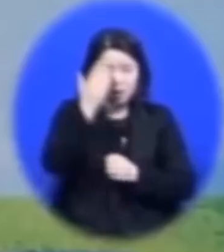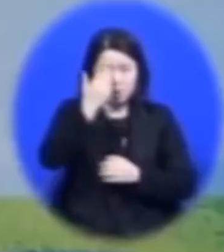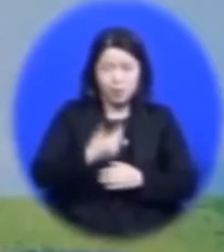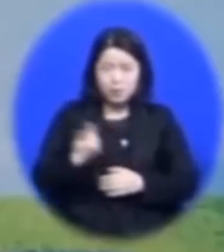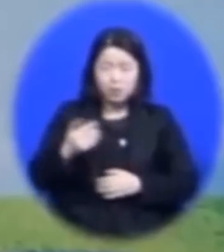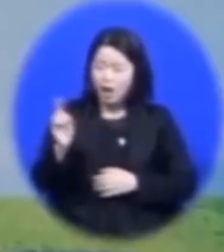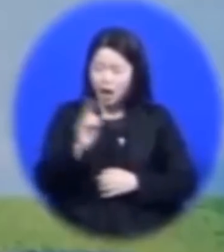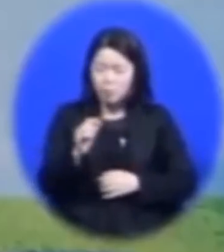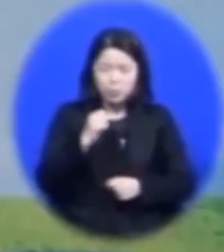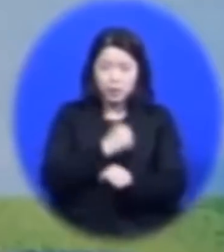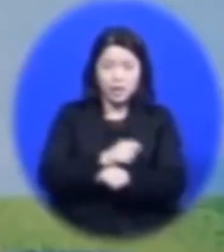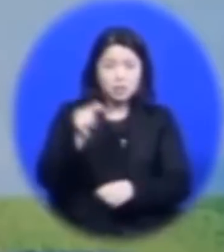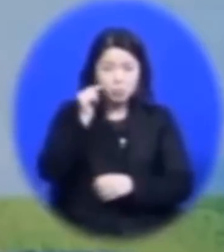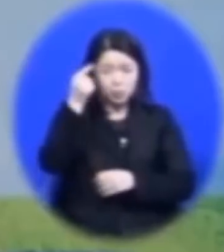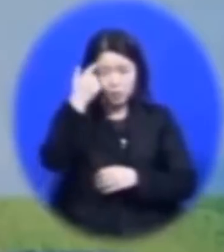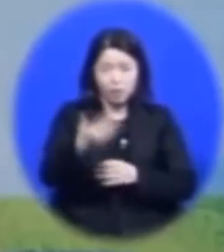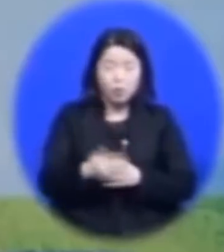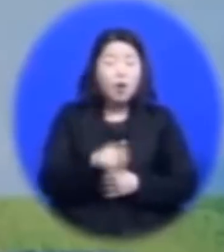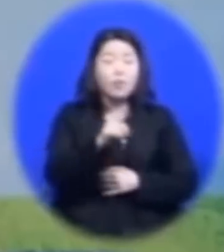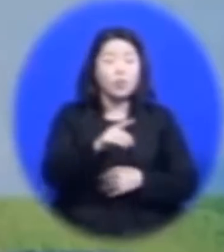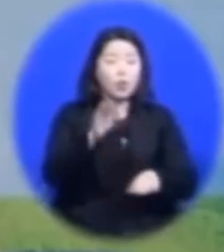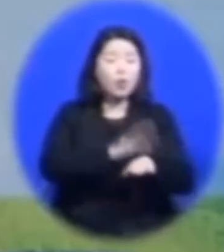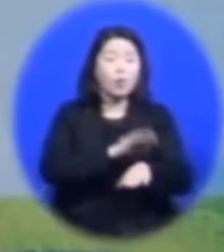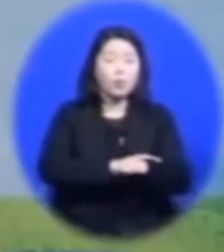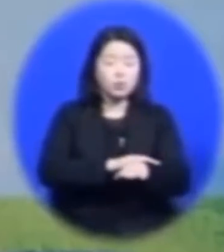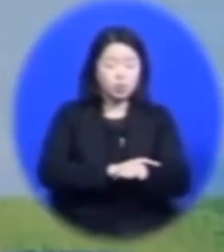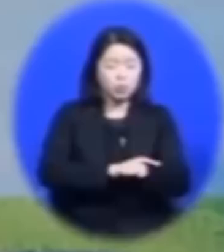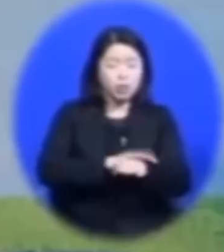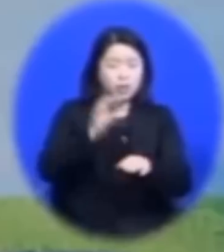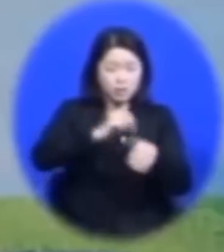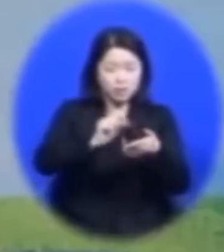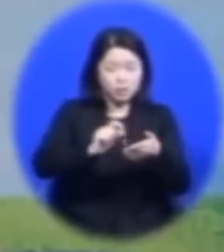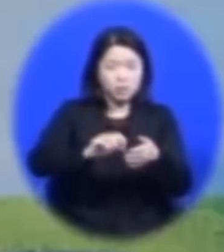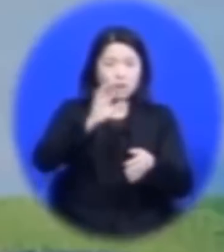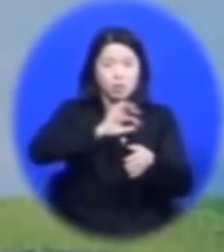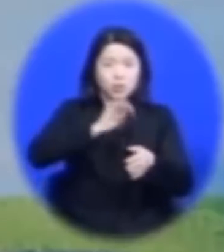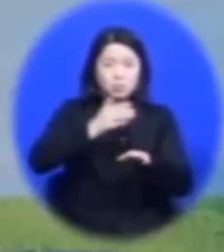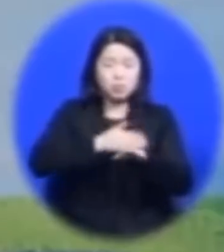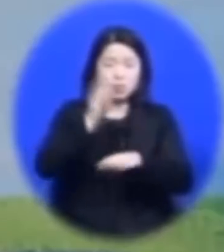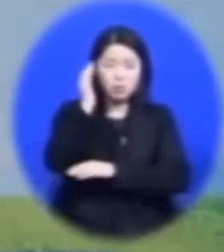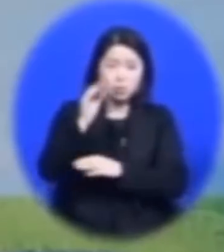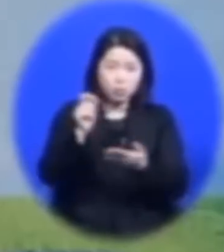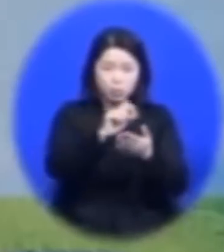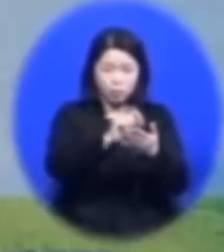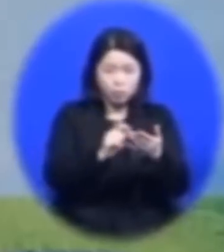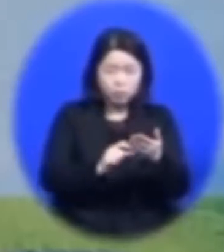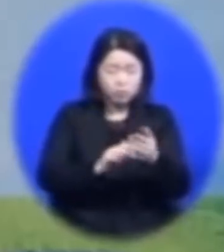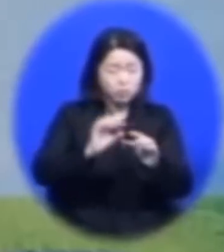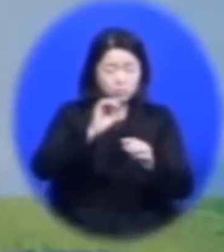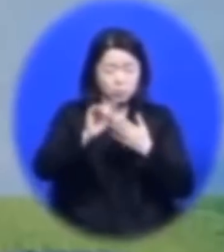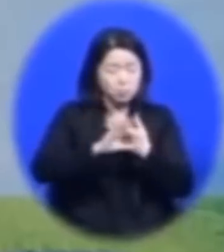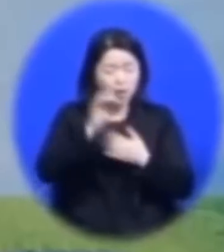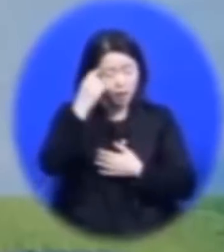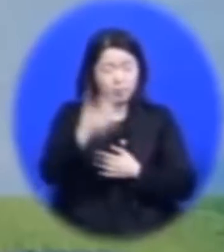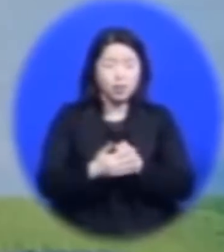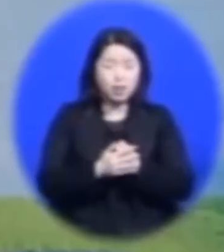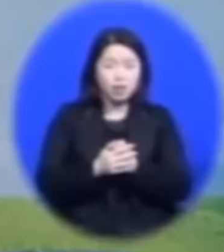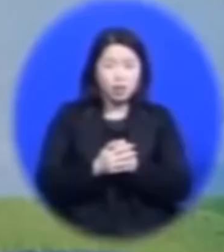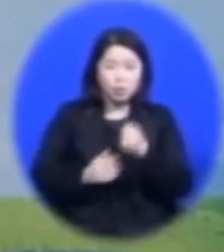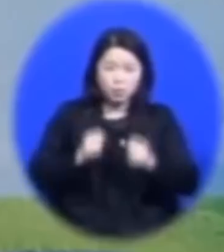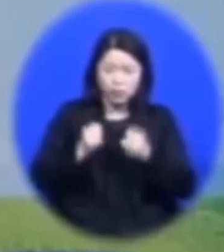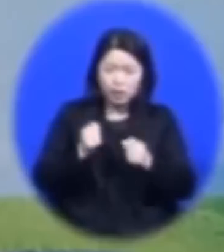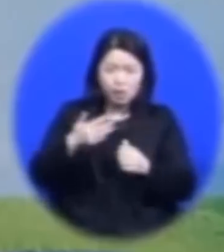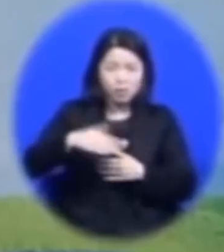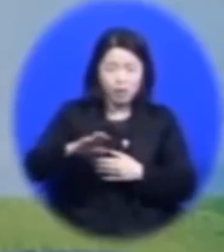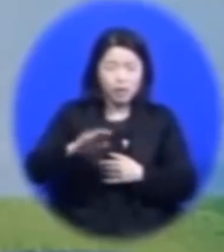아무것도 못한다고 너 왼손으로 글 연습해서 설교 원고 쓰면 안되는 거니 꼭 쌩쌩 달려 가야만